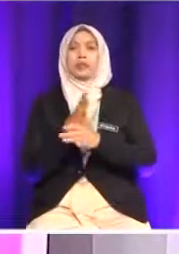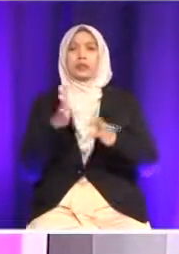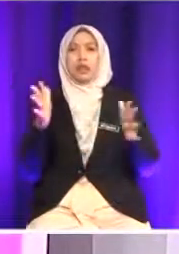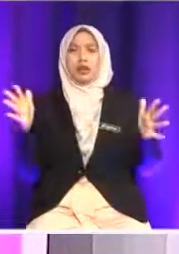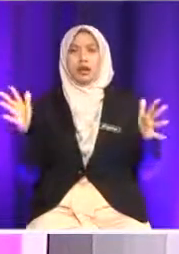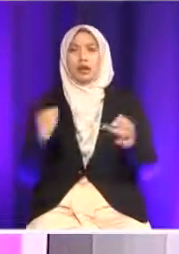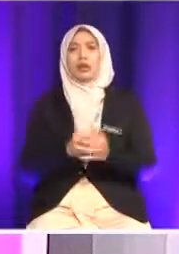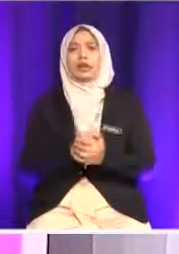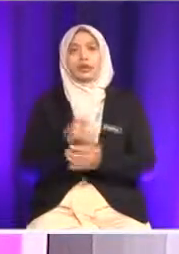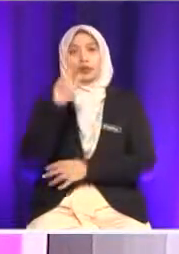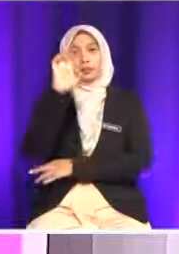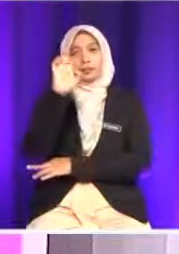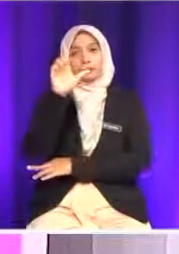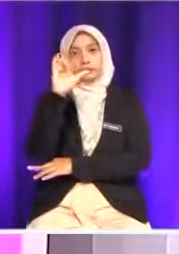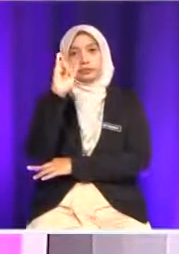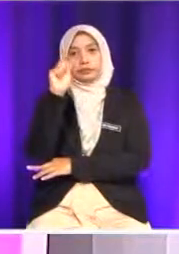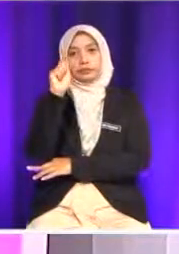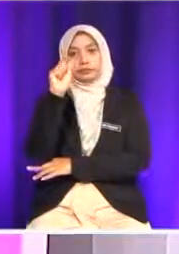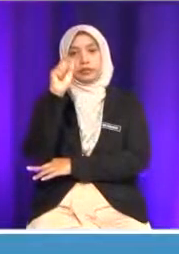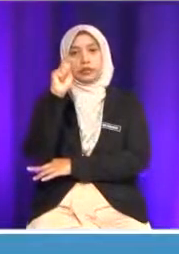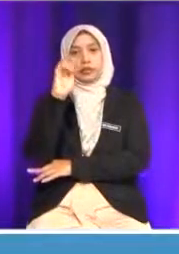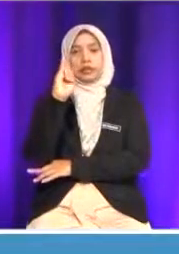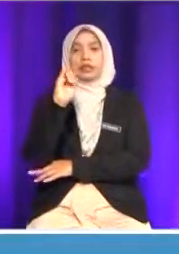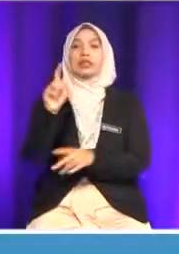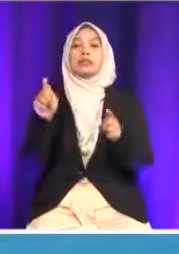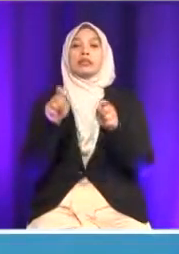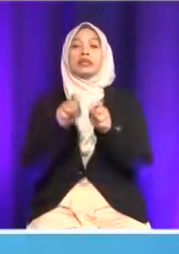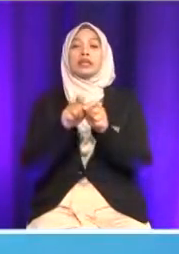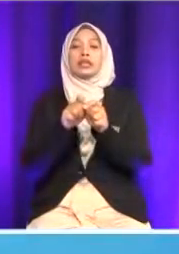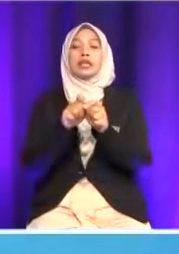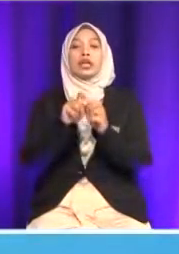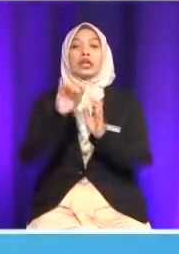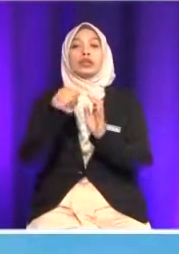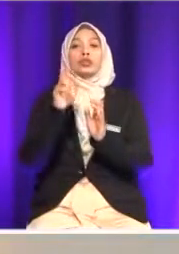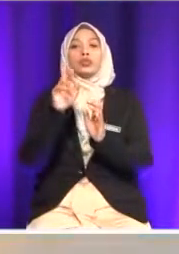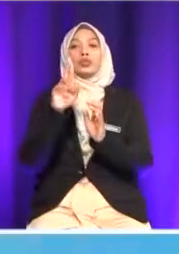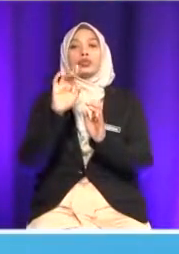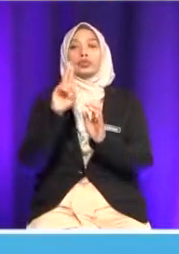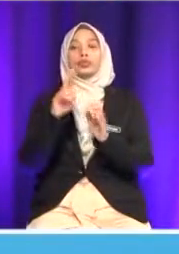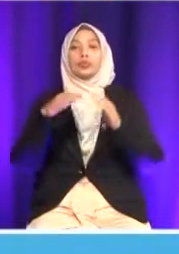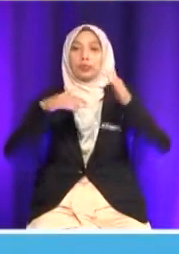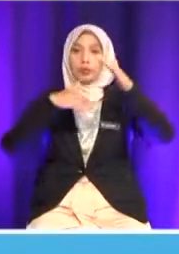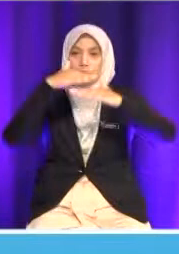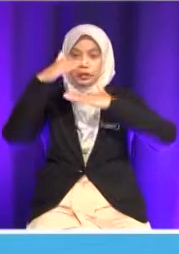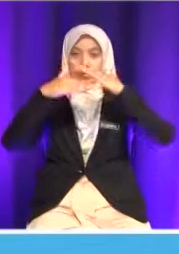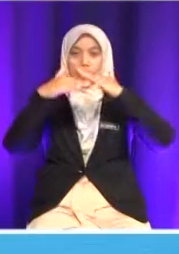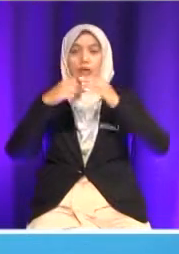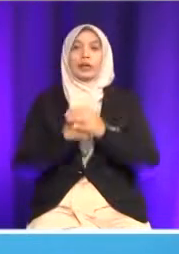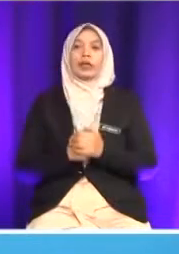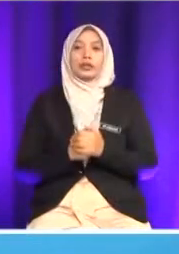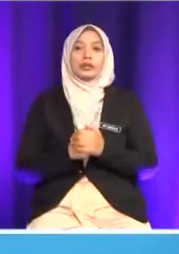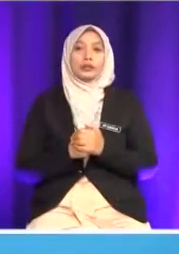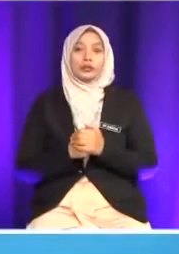contohnya adalah seperti eee joebiner dan juga aba-abangan ke belakang ini adalah listrik juga cukup ya Ini